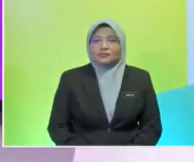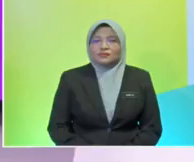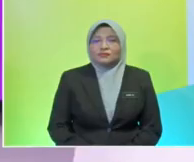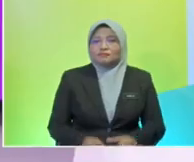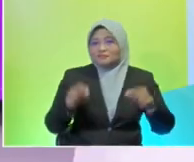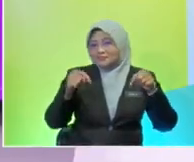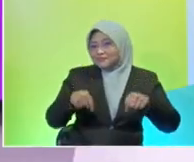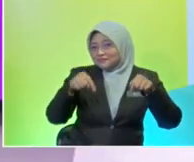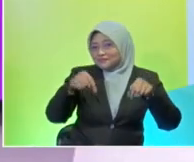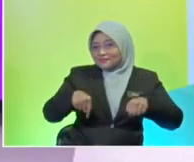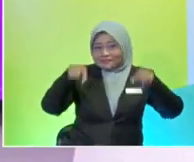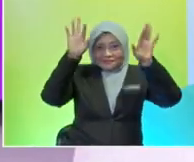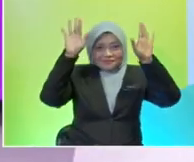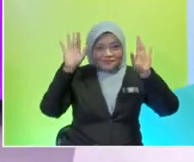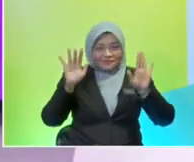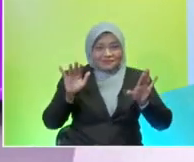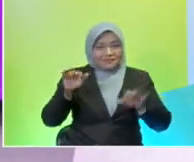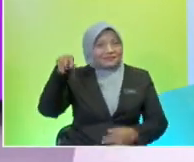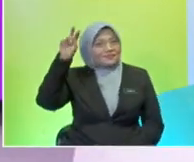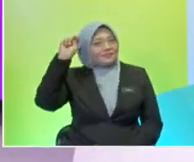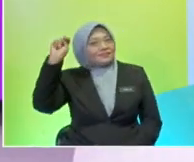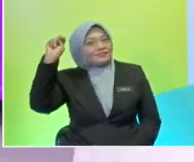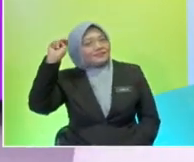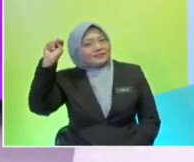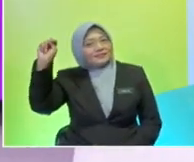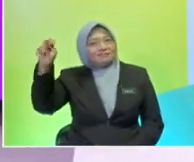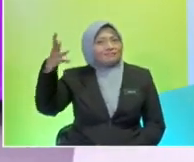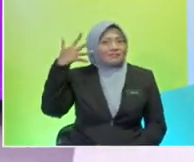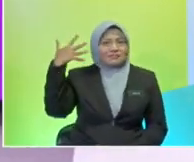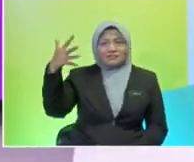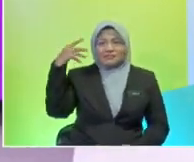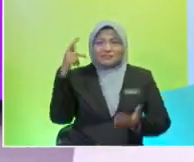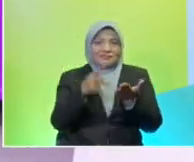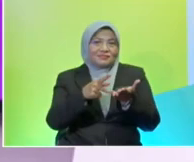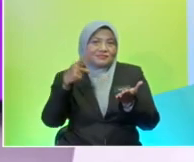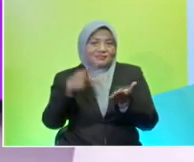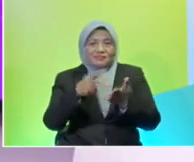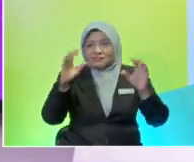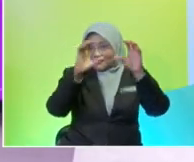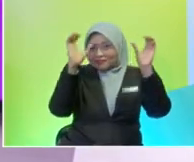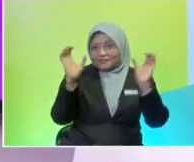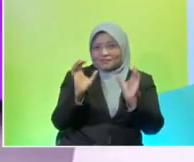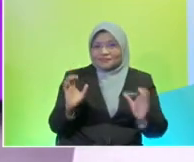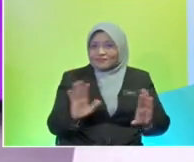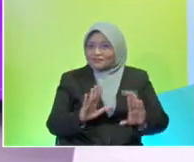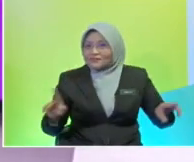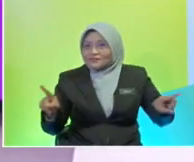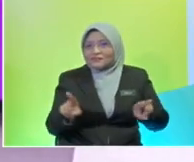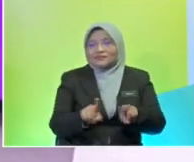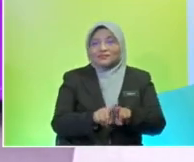di sini hujan disana panas kadang kala cuaca tak sama